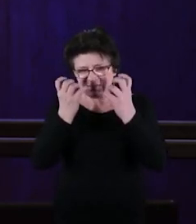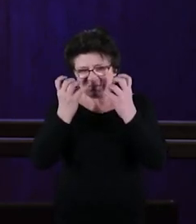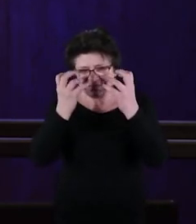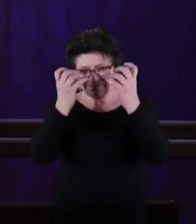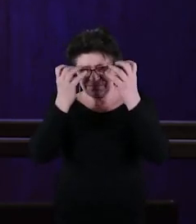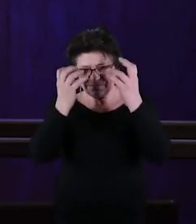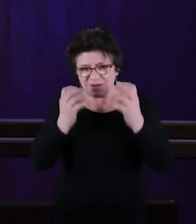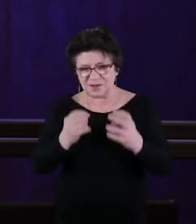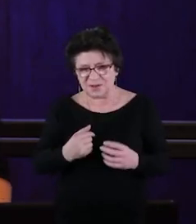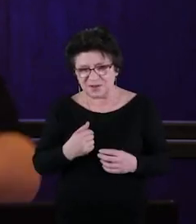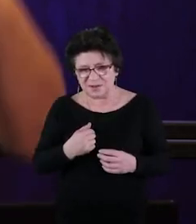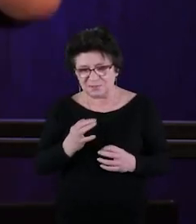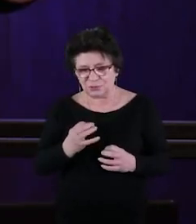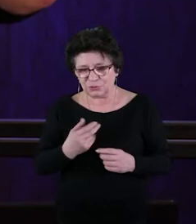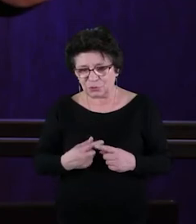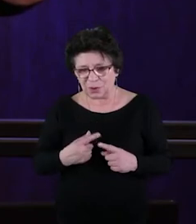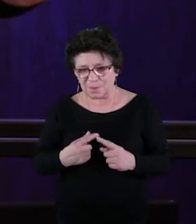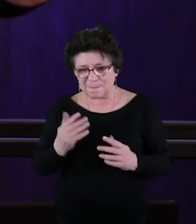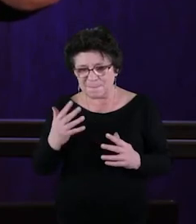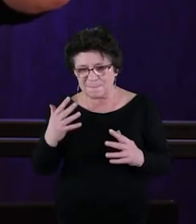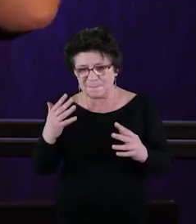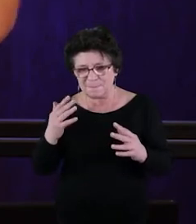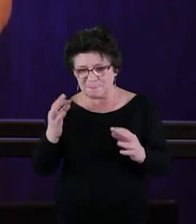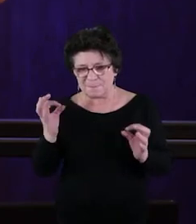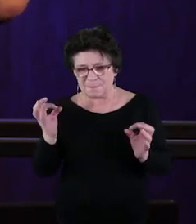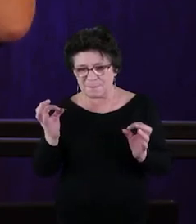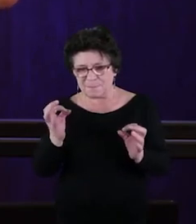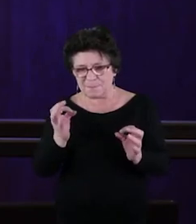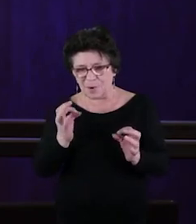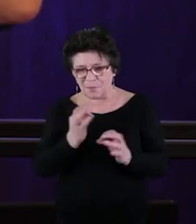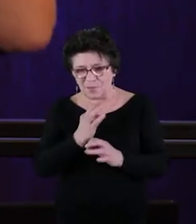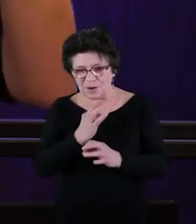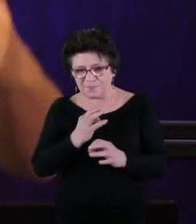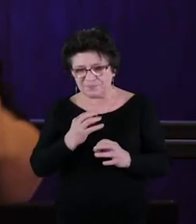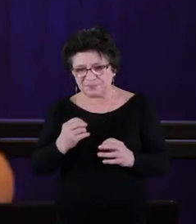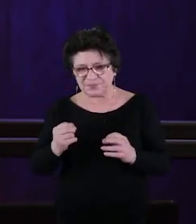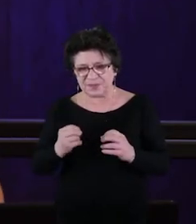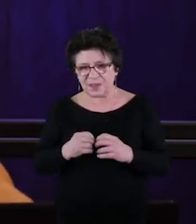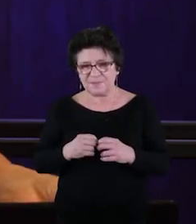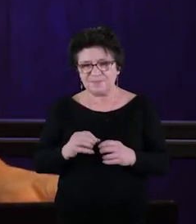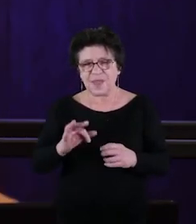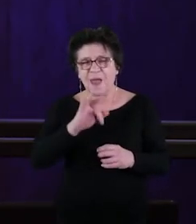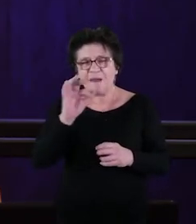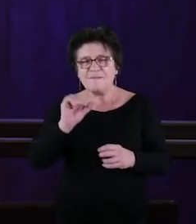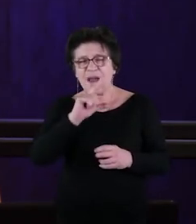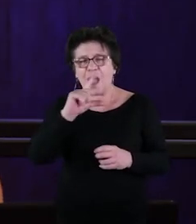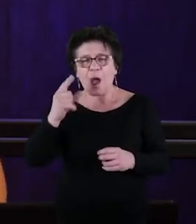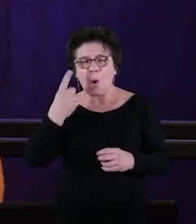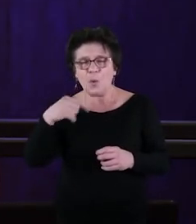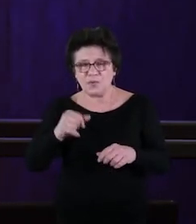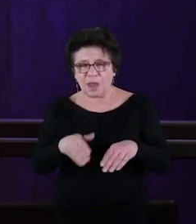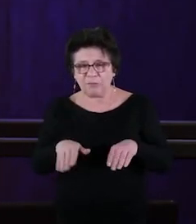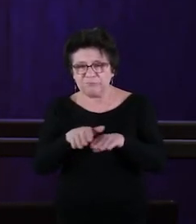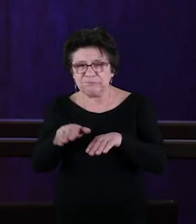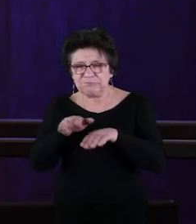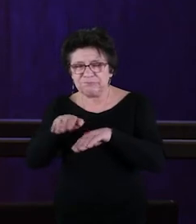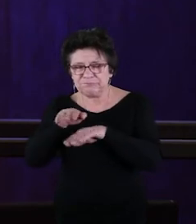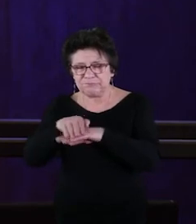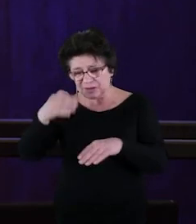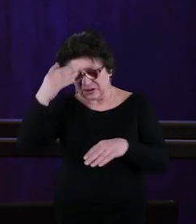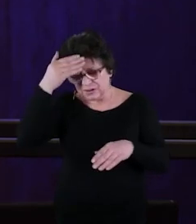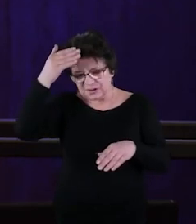że więc czegoś nie pomyliłem Tak tego psa te fałdy które się takie robią pomarszczone podobno układają się w znak który